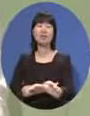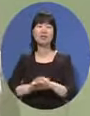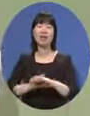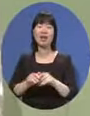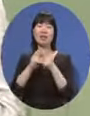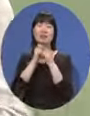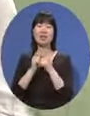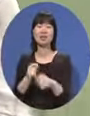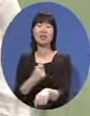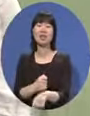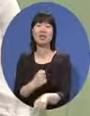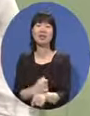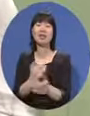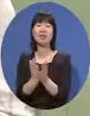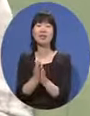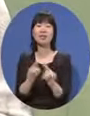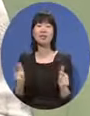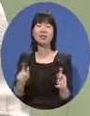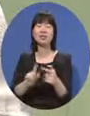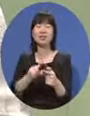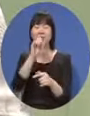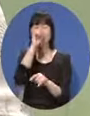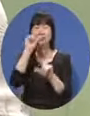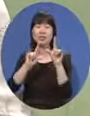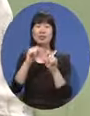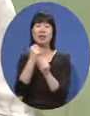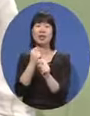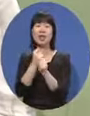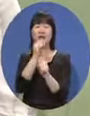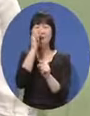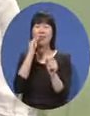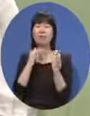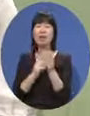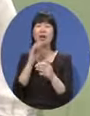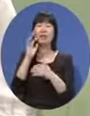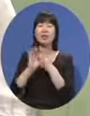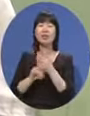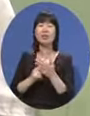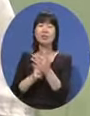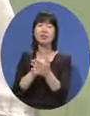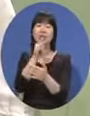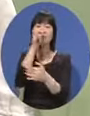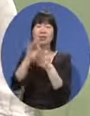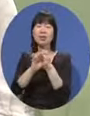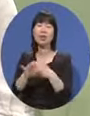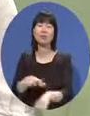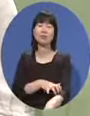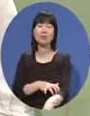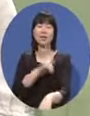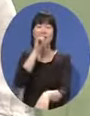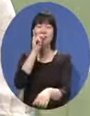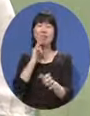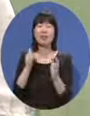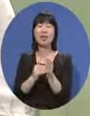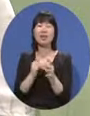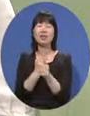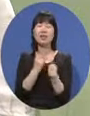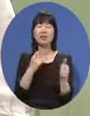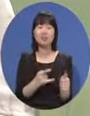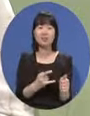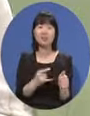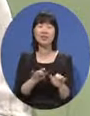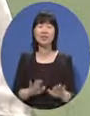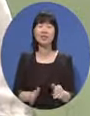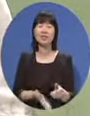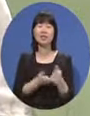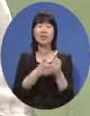아주 3 비라고 이런 것들이 나 장점이 내는 거죠 내년에 그것을 요구하면 굉장히 불편하죠 그 남편 깨는